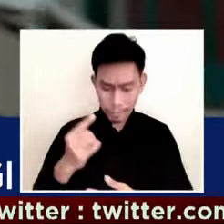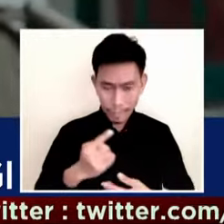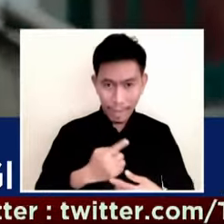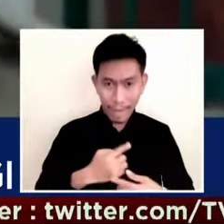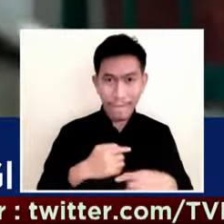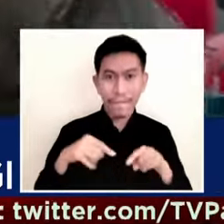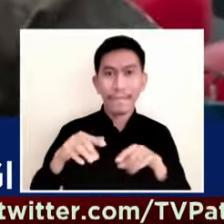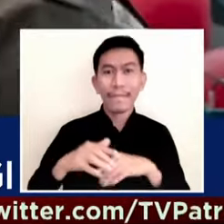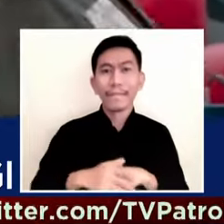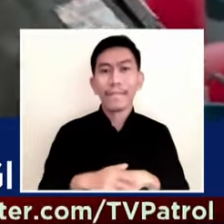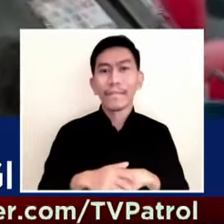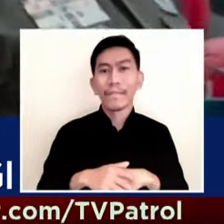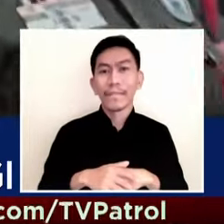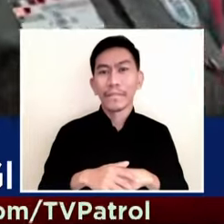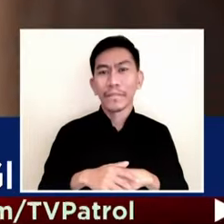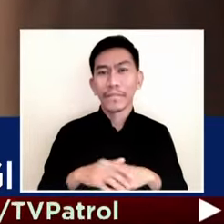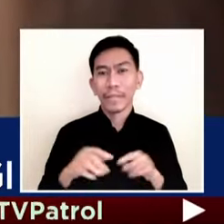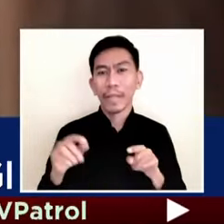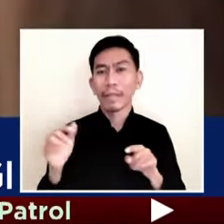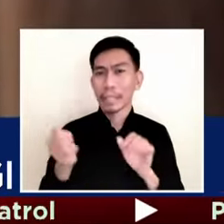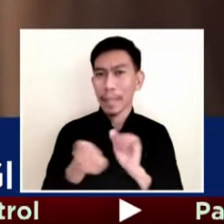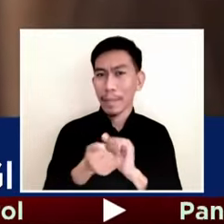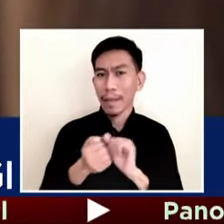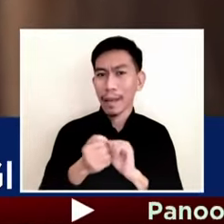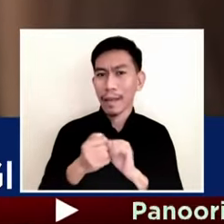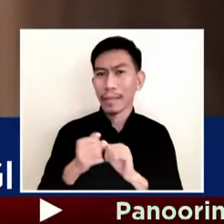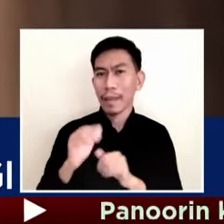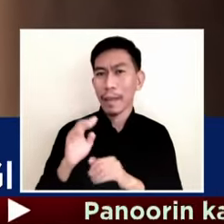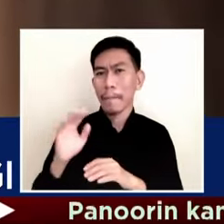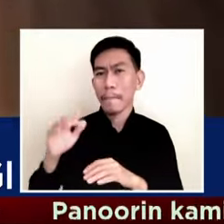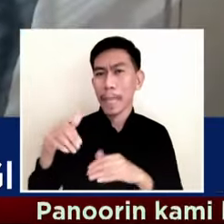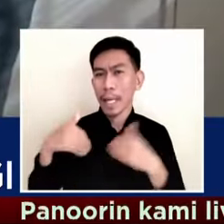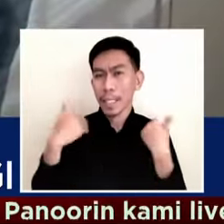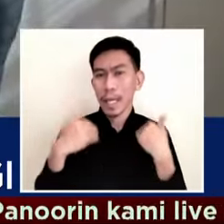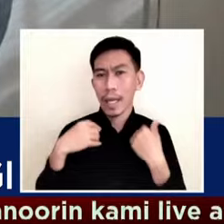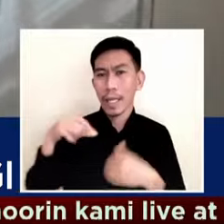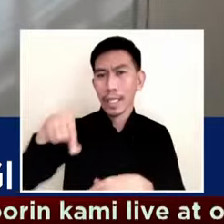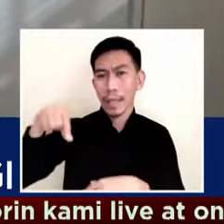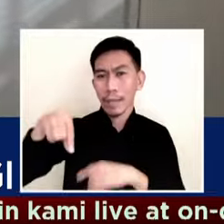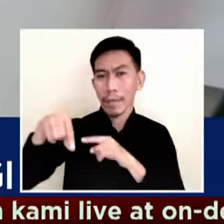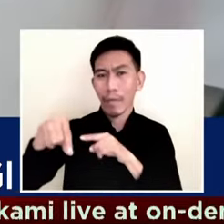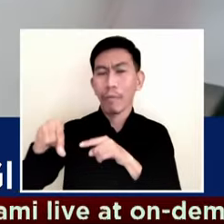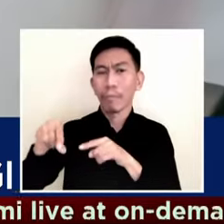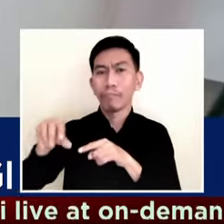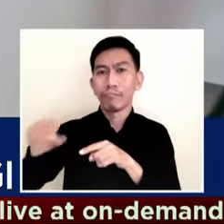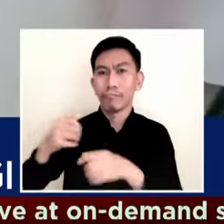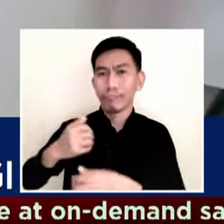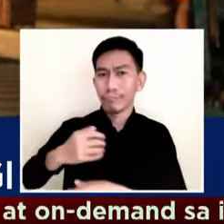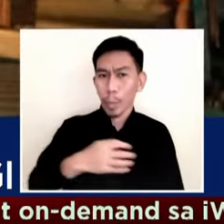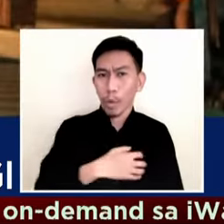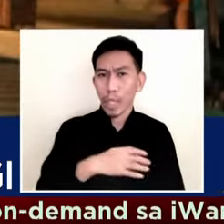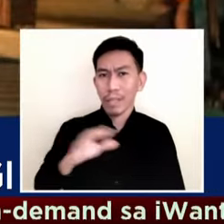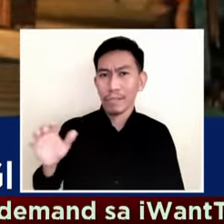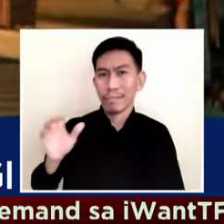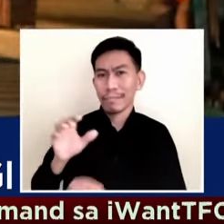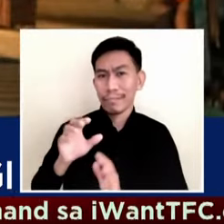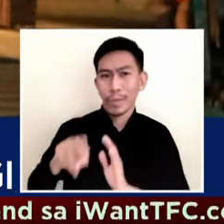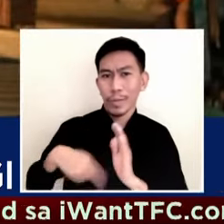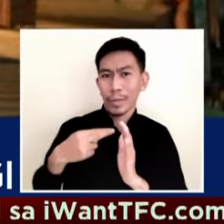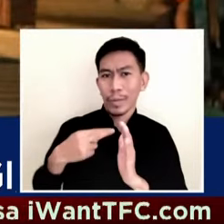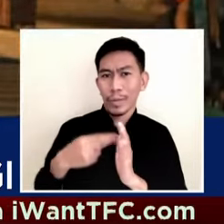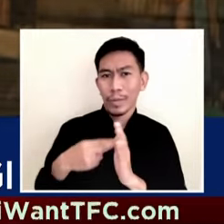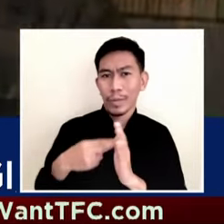sering FPJ's Batang Quiapo, kung saan gumanap siya bilang si Chief Espinas. Nais namang linawin ni Joe na hindi malungkot si Jacqueline